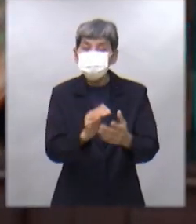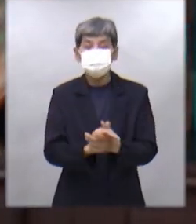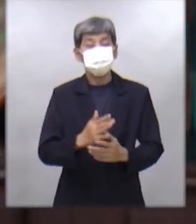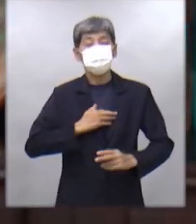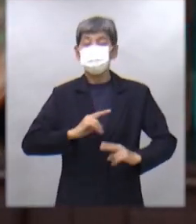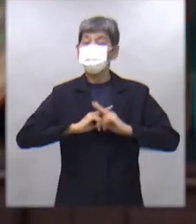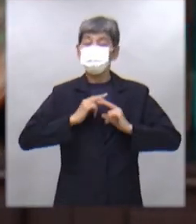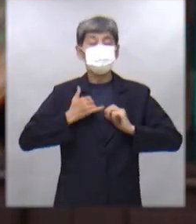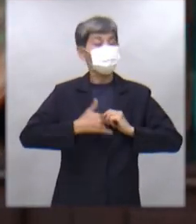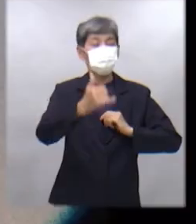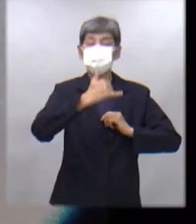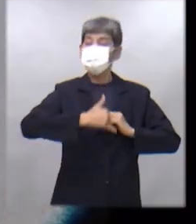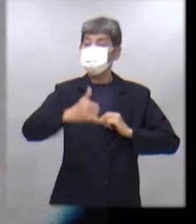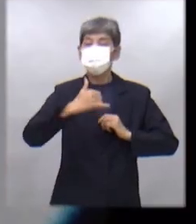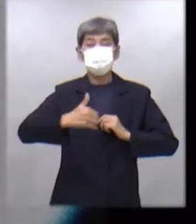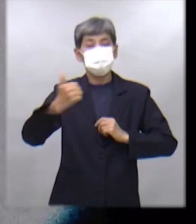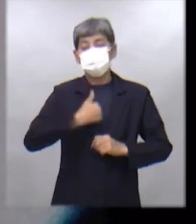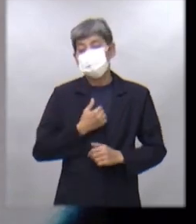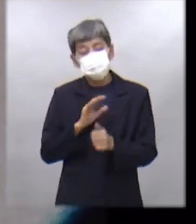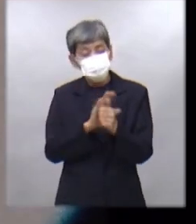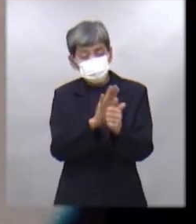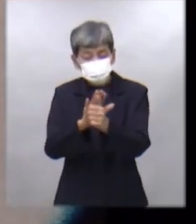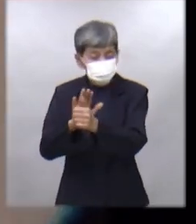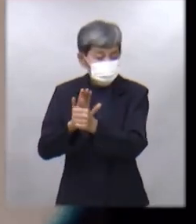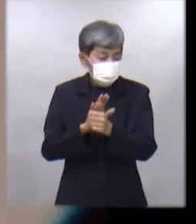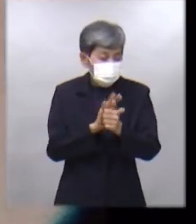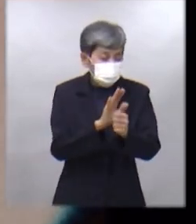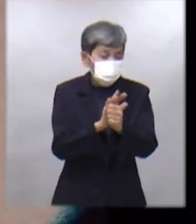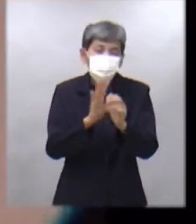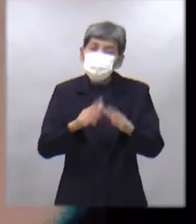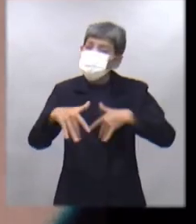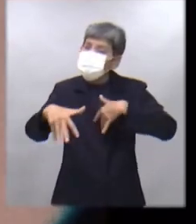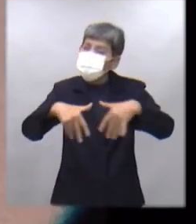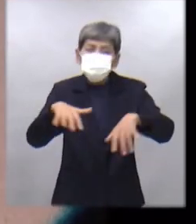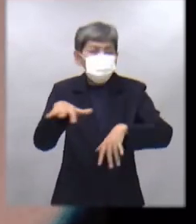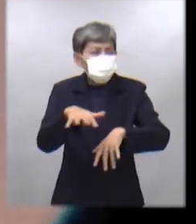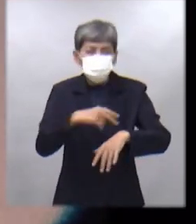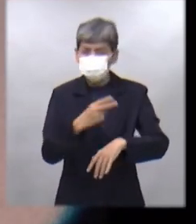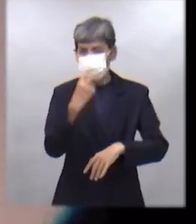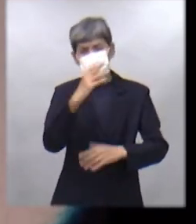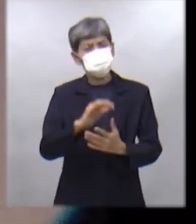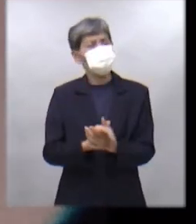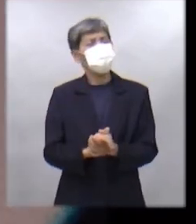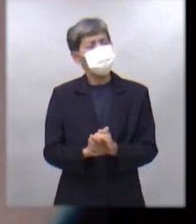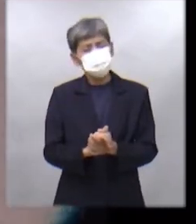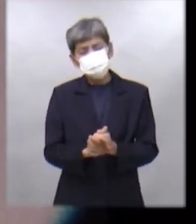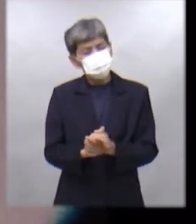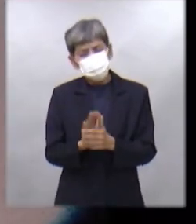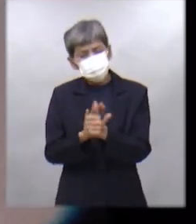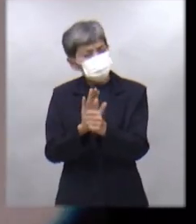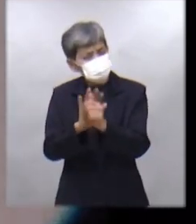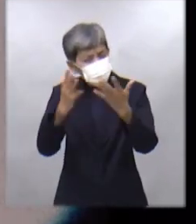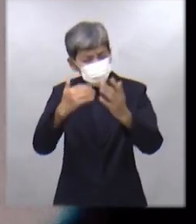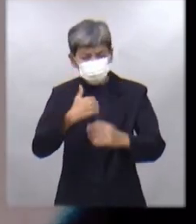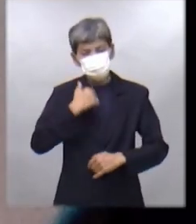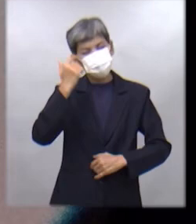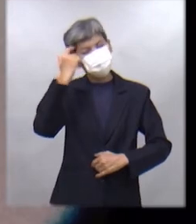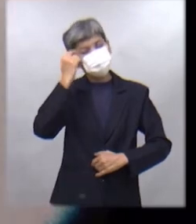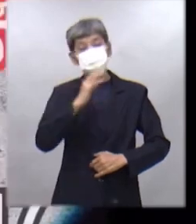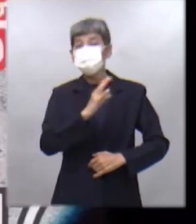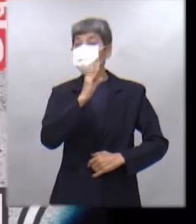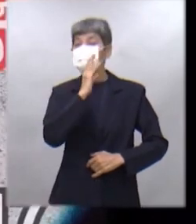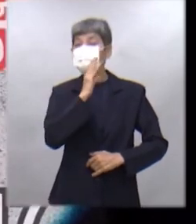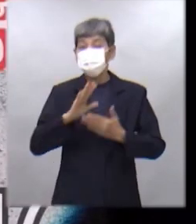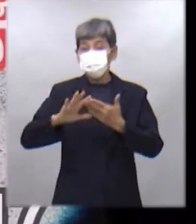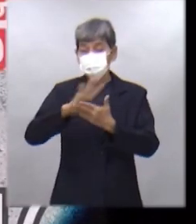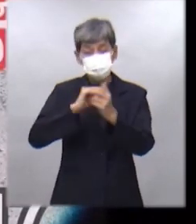ามารถเอาตัวรอดได้เราไม่ดูแลเส้นเลือดฝอยไม่ดูแลคนส่วนใหญ่นะครับซึ่งอันนี้ผมรู้สึกว่าถ้าเรา